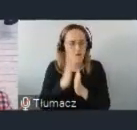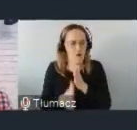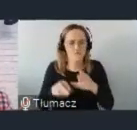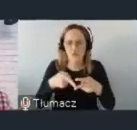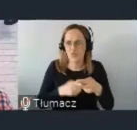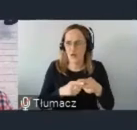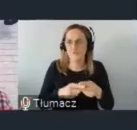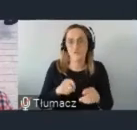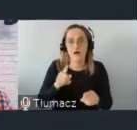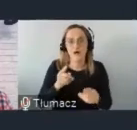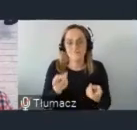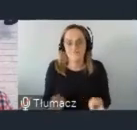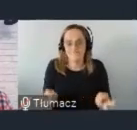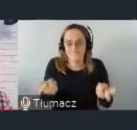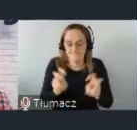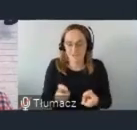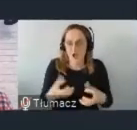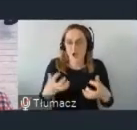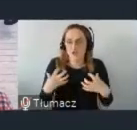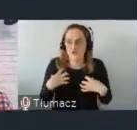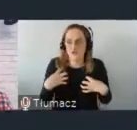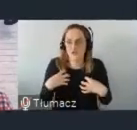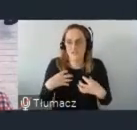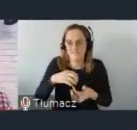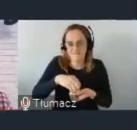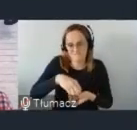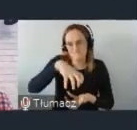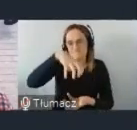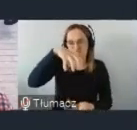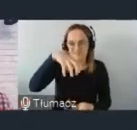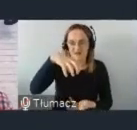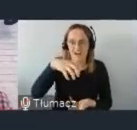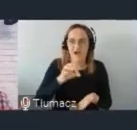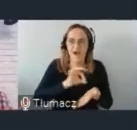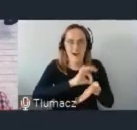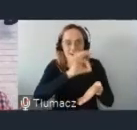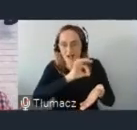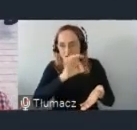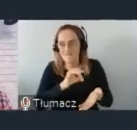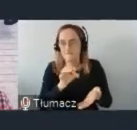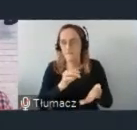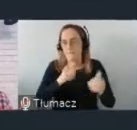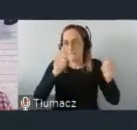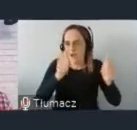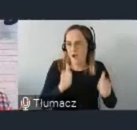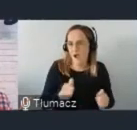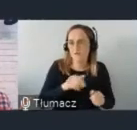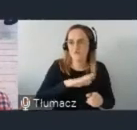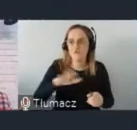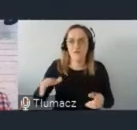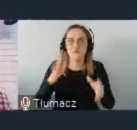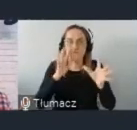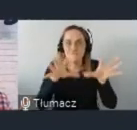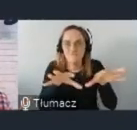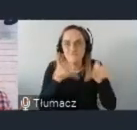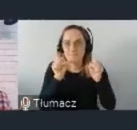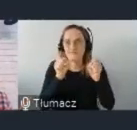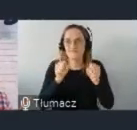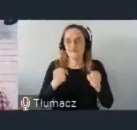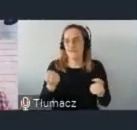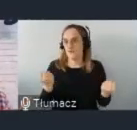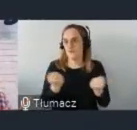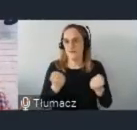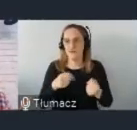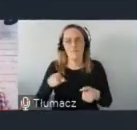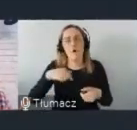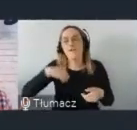żeby ożywić te różne nasze grafiki, plakaty, infografiki, to dzieciaki w to bardzo mocno wejdą, bo nie